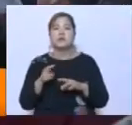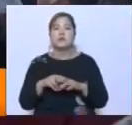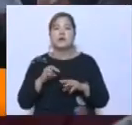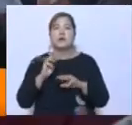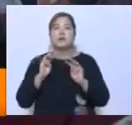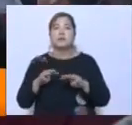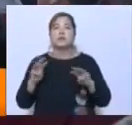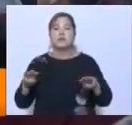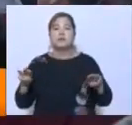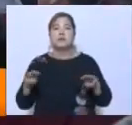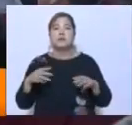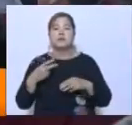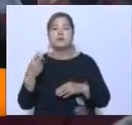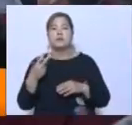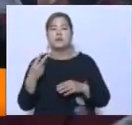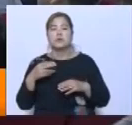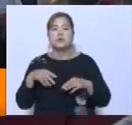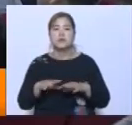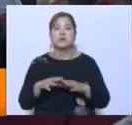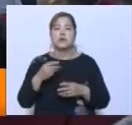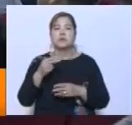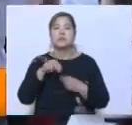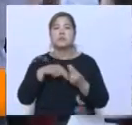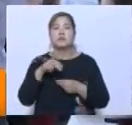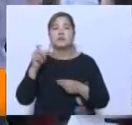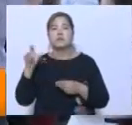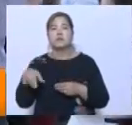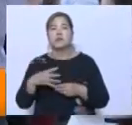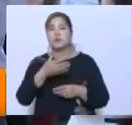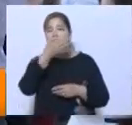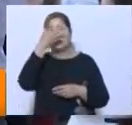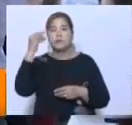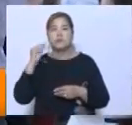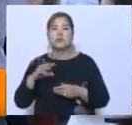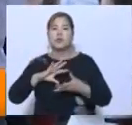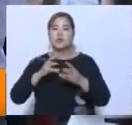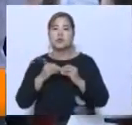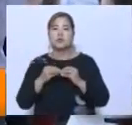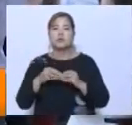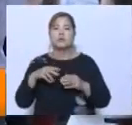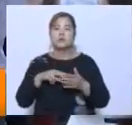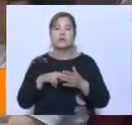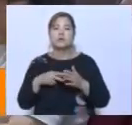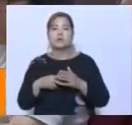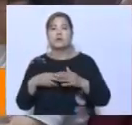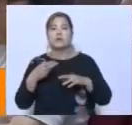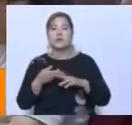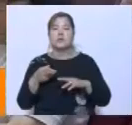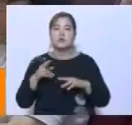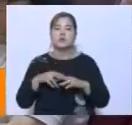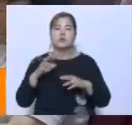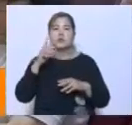министерства, ежегодно более 200 тысяч бизнесменов забывают вовремя сдать отчетность. В соответствии с действующим законодательством, в таких